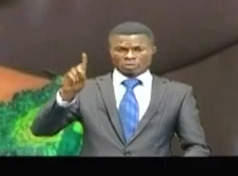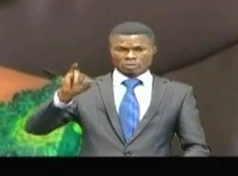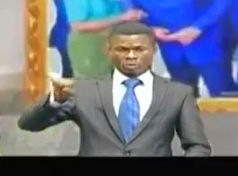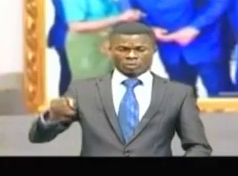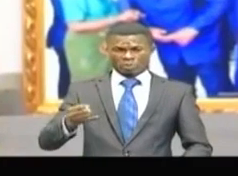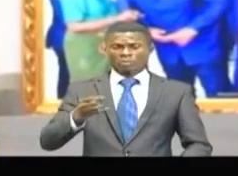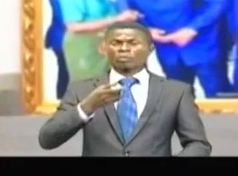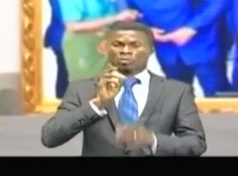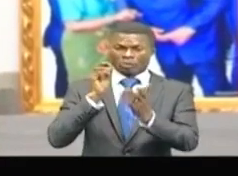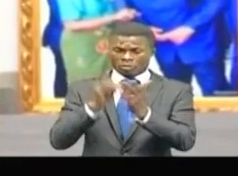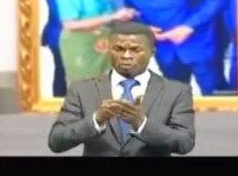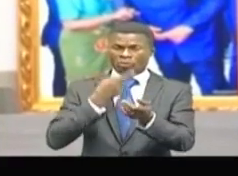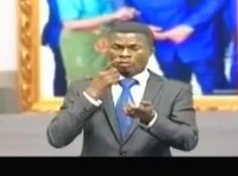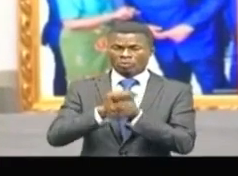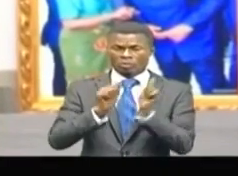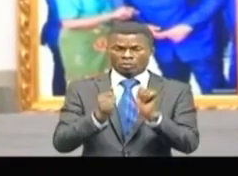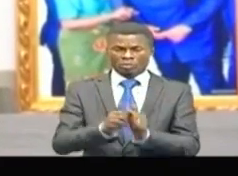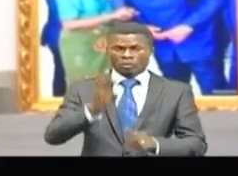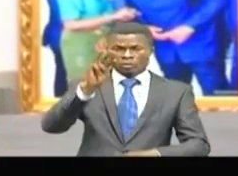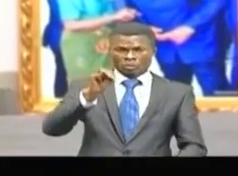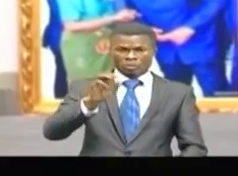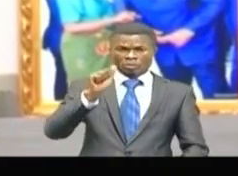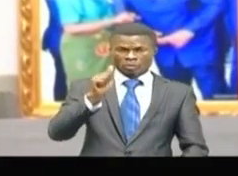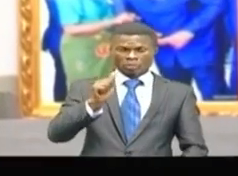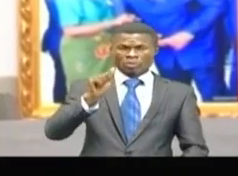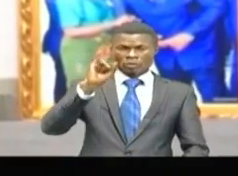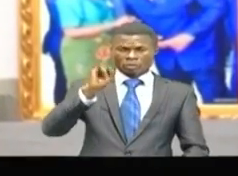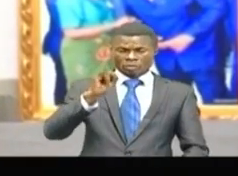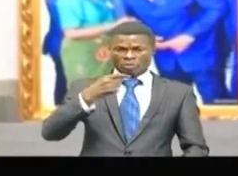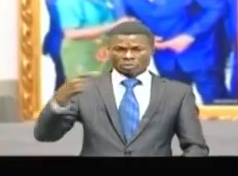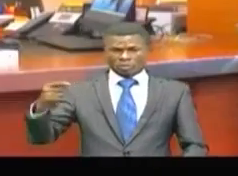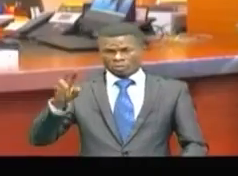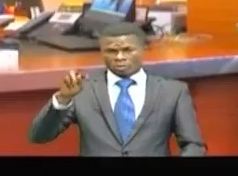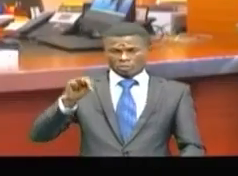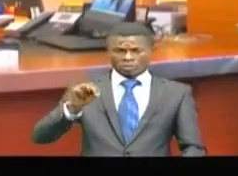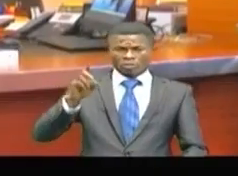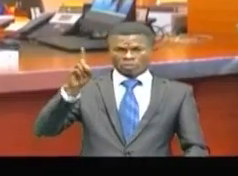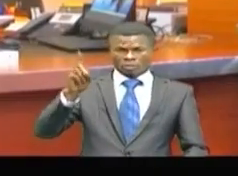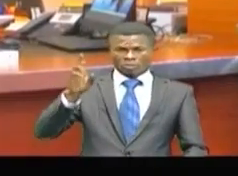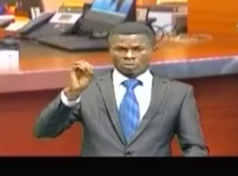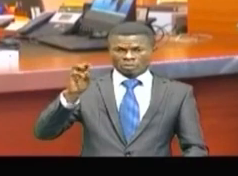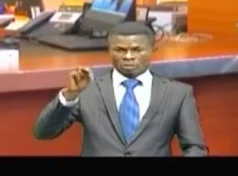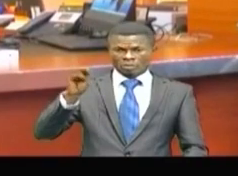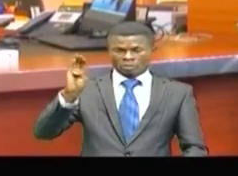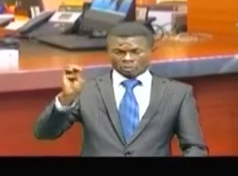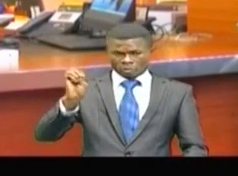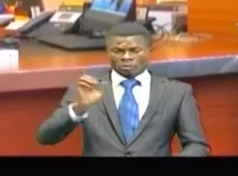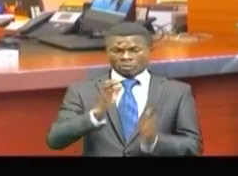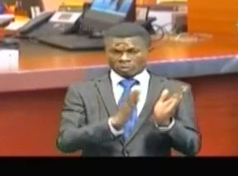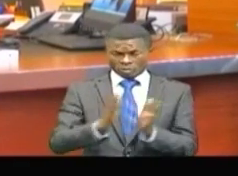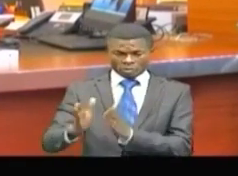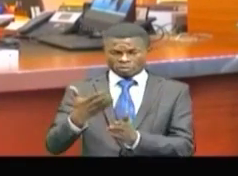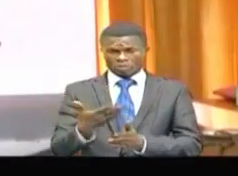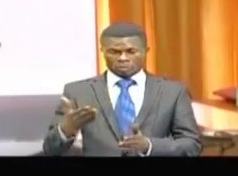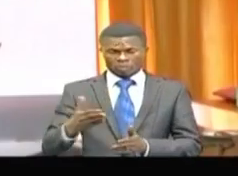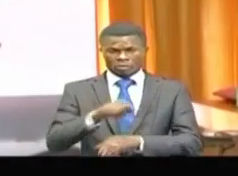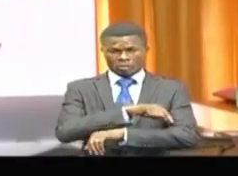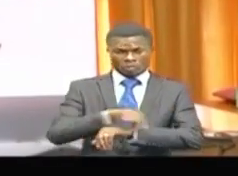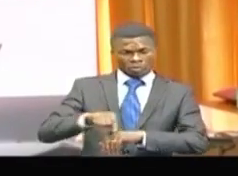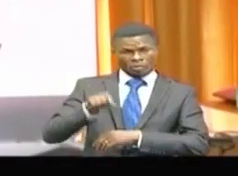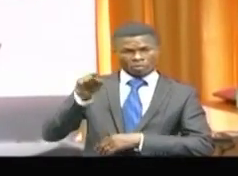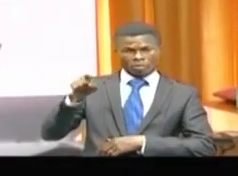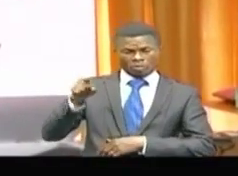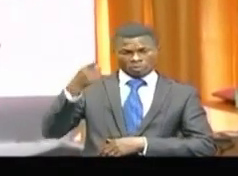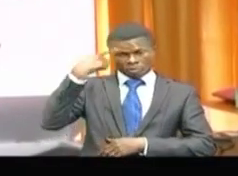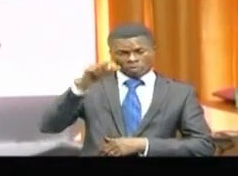la situation dans le Maïndombe où les dispositions ont été prises tant au niveau de son ministère qu'au